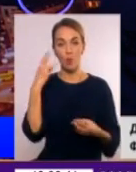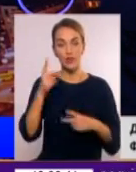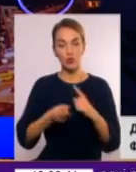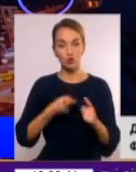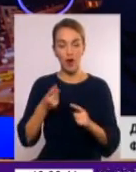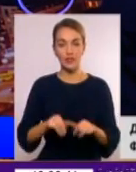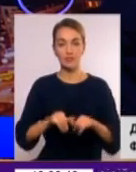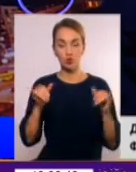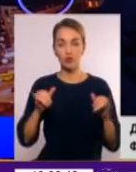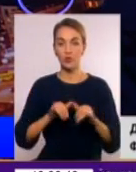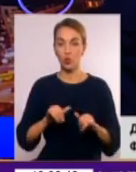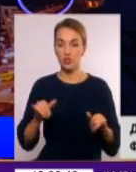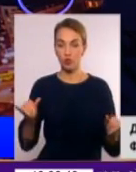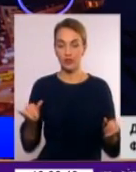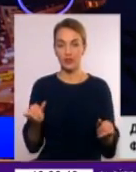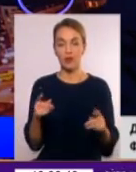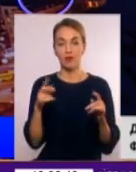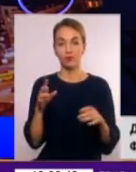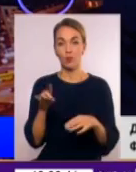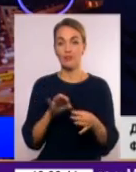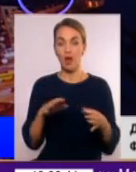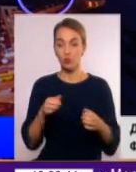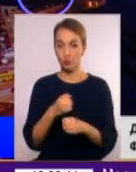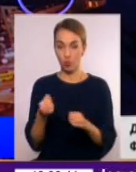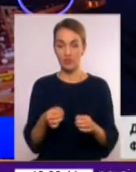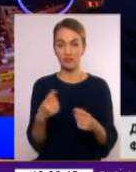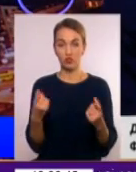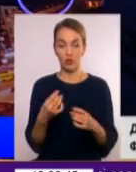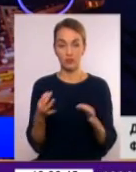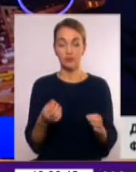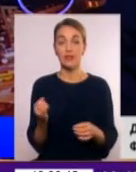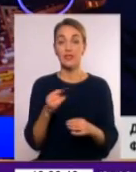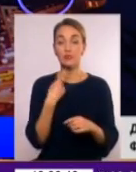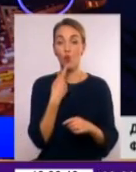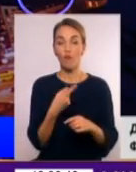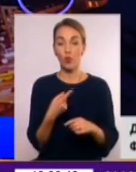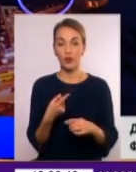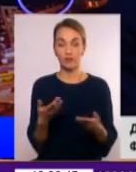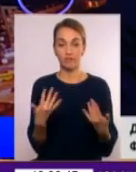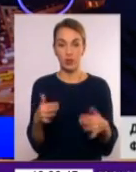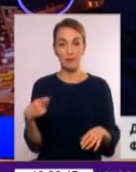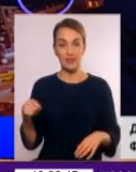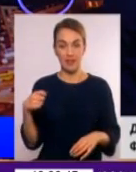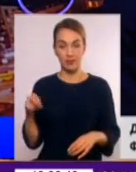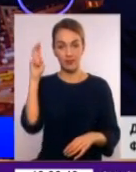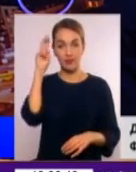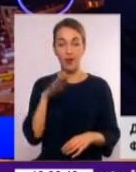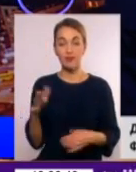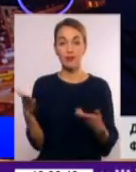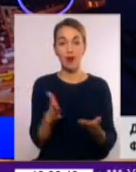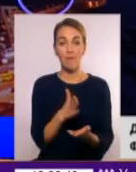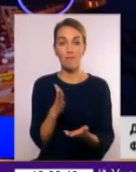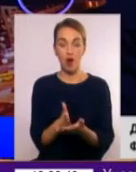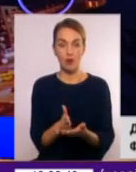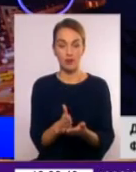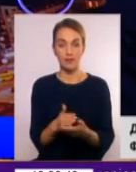збільшувати, розширювати, в тому числі в контексті там ядерної зброї і звичайних озброєнь. Mm-hmm. І це говорить вже президент країни, яка має,